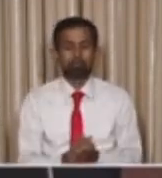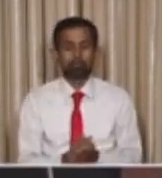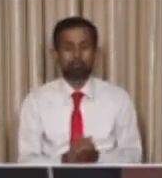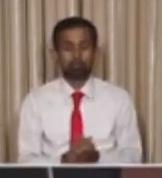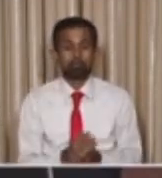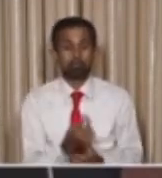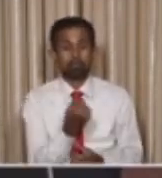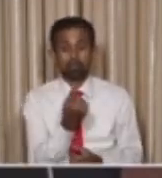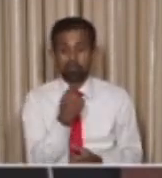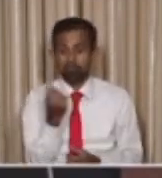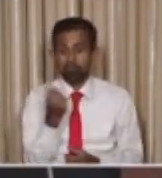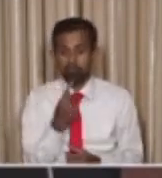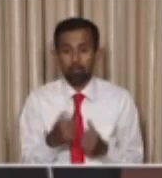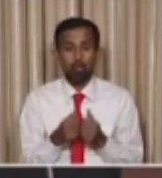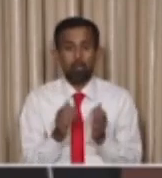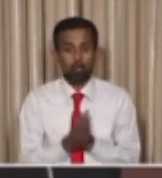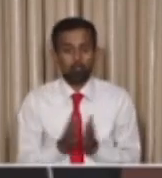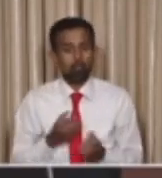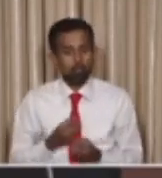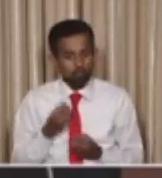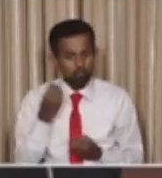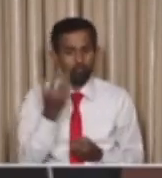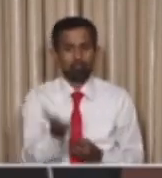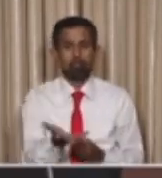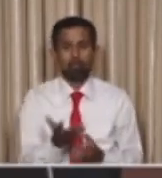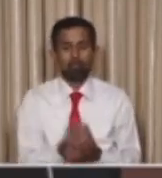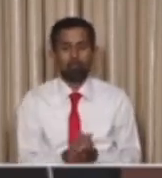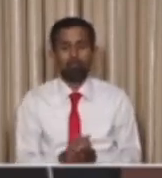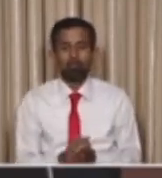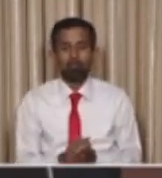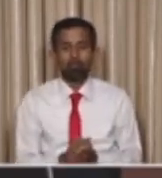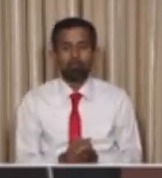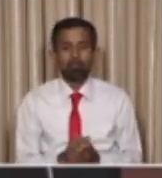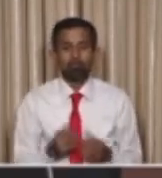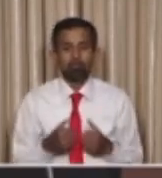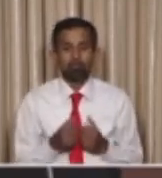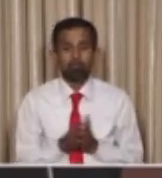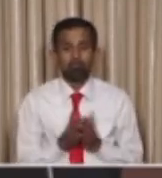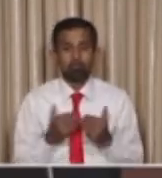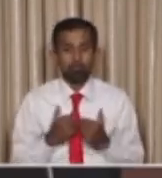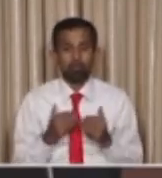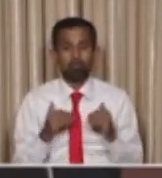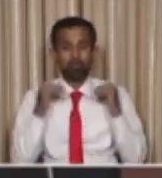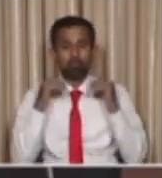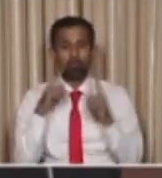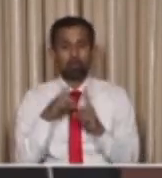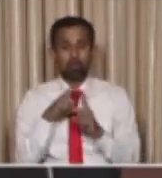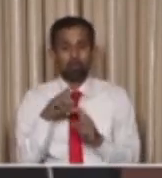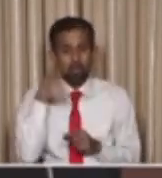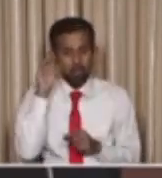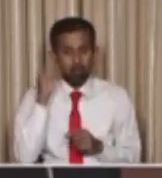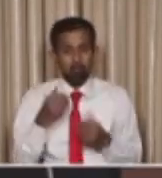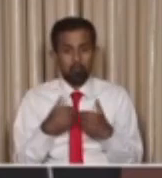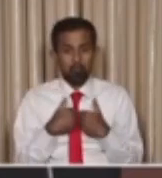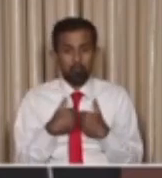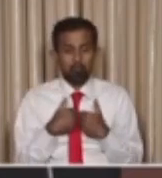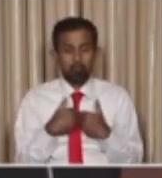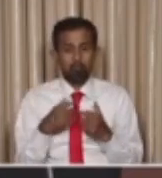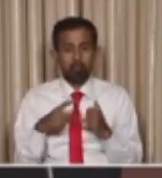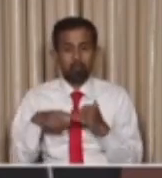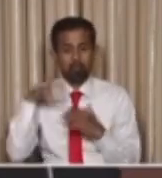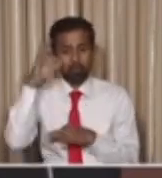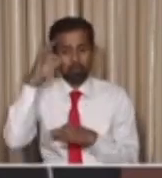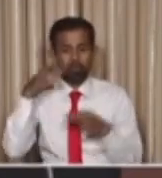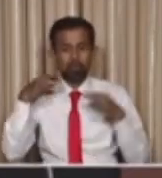ඉල්ලන හැම ඉල්ලීමක් අපි දුන්නා. අනිත් එක සියල්ලට වඩා මම සතුටු වෙනවා. මම උසස් අධ්‍යාපනයේ අපිට කාලේ විශ්වවිද්‍යාලයට